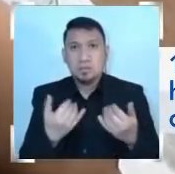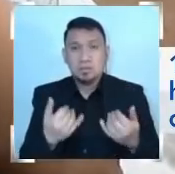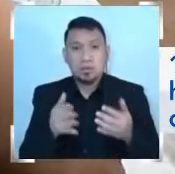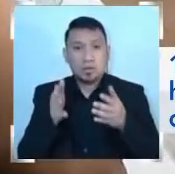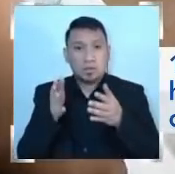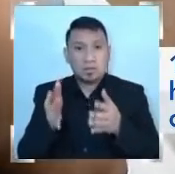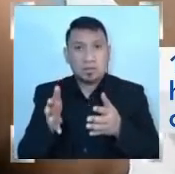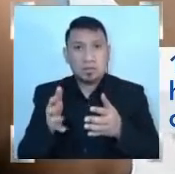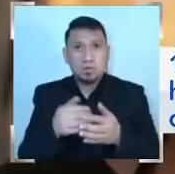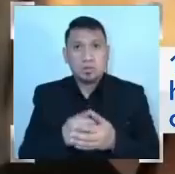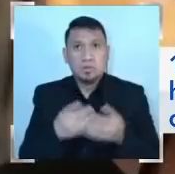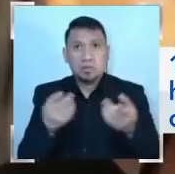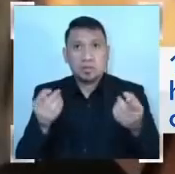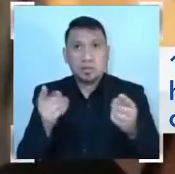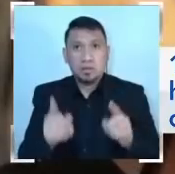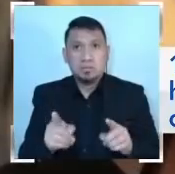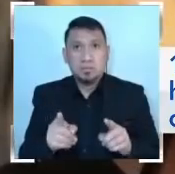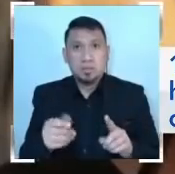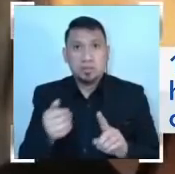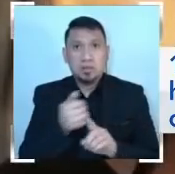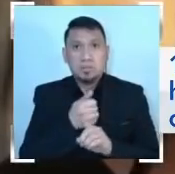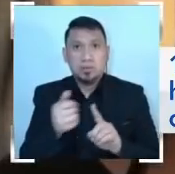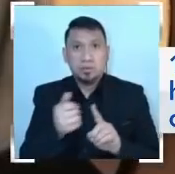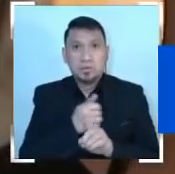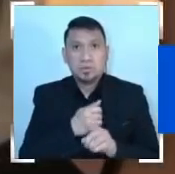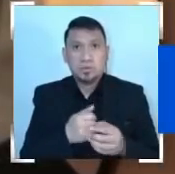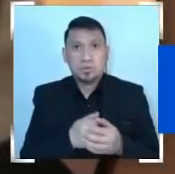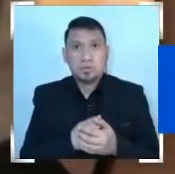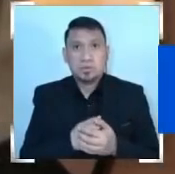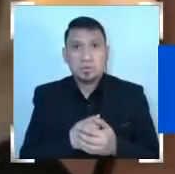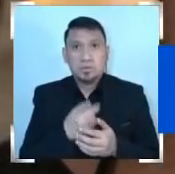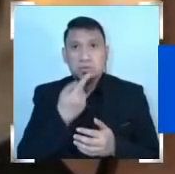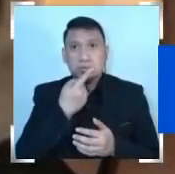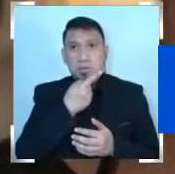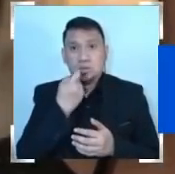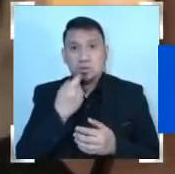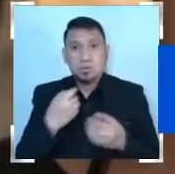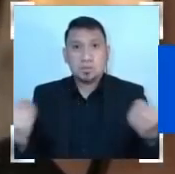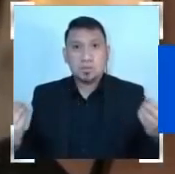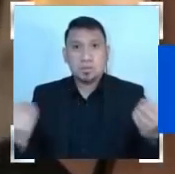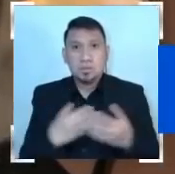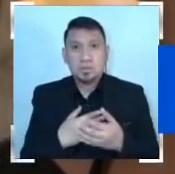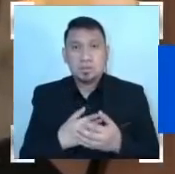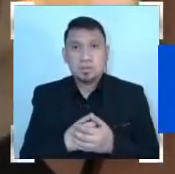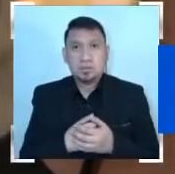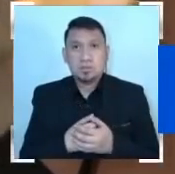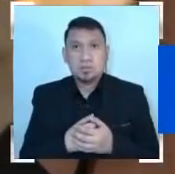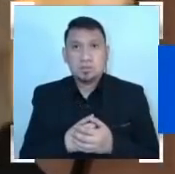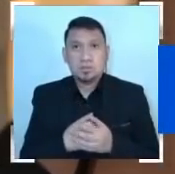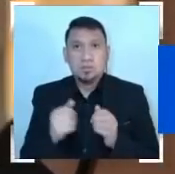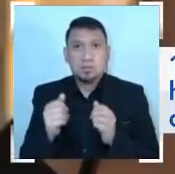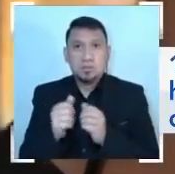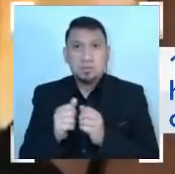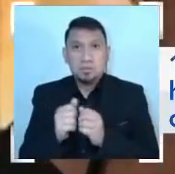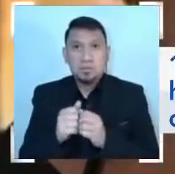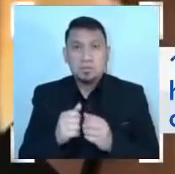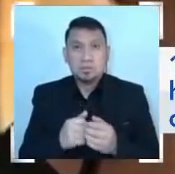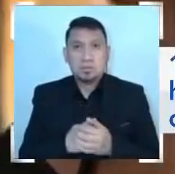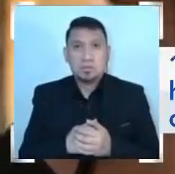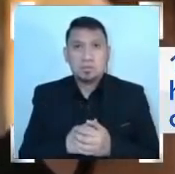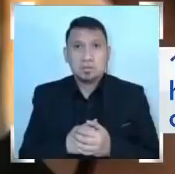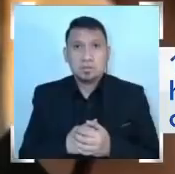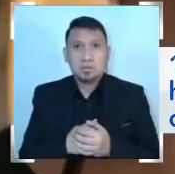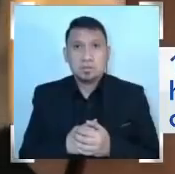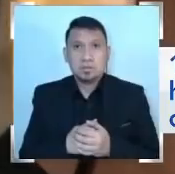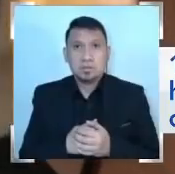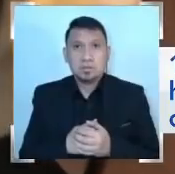ang pananakit. Siguro mga natakot ho yung nag-ano at nakasama na para nawawalan na